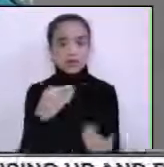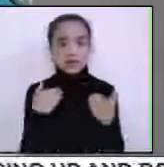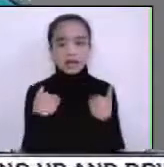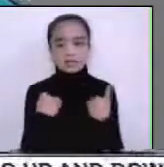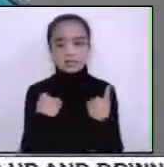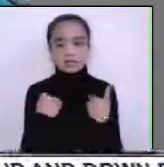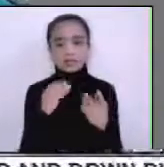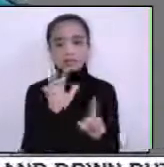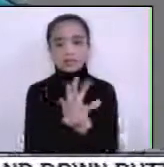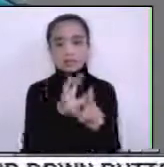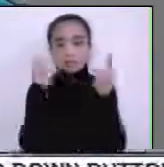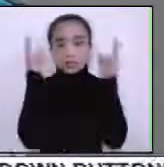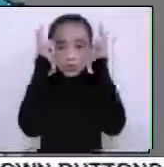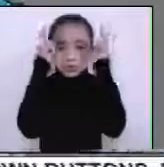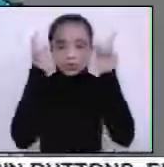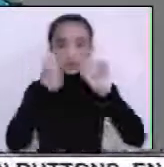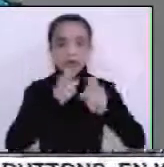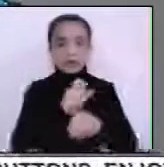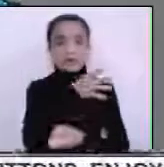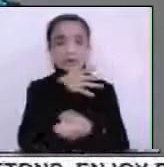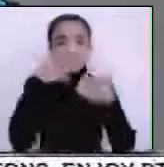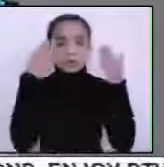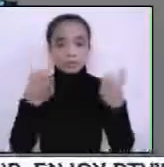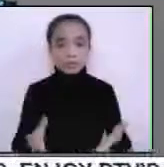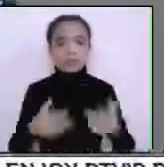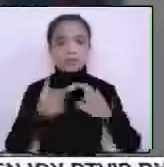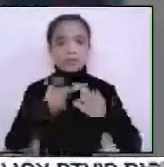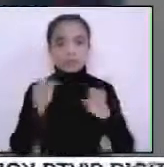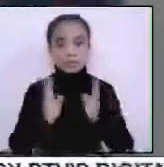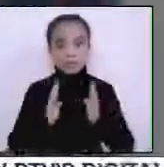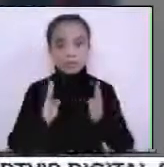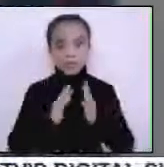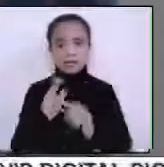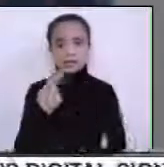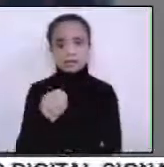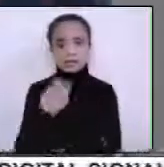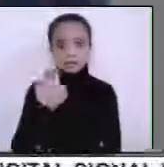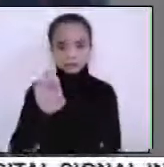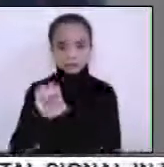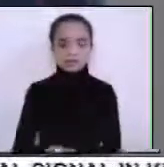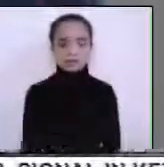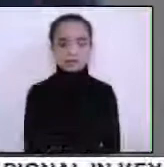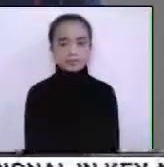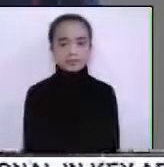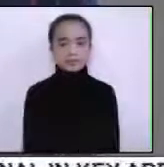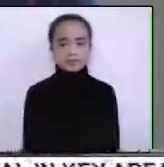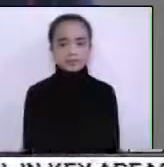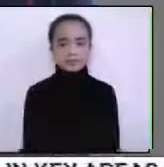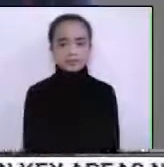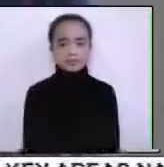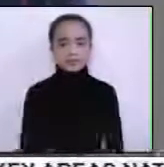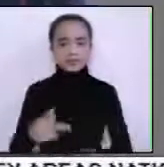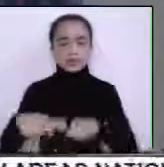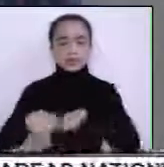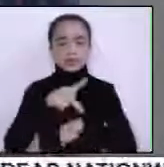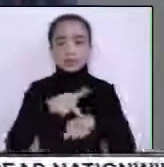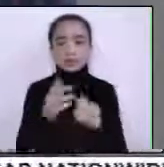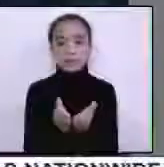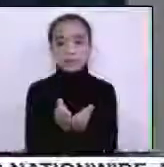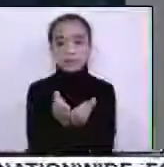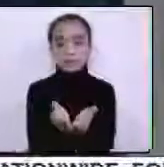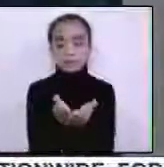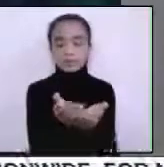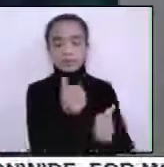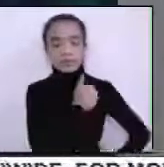sa ating mga magsasaka sa Baguio City at Nueva Ecija. Nakiisa ang Philippine Coast Guard sa paglulunsad ng